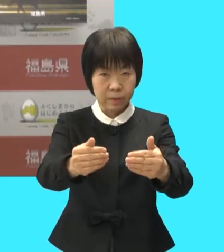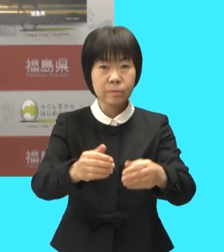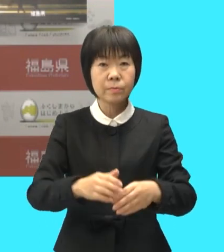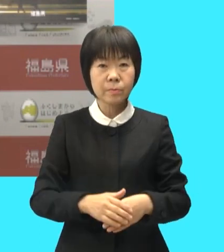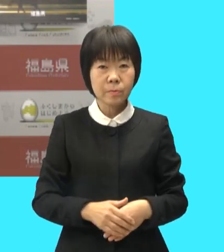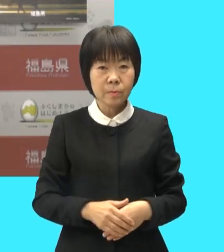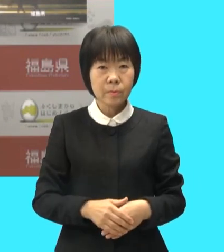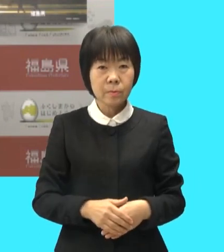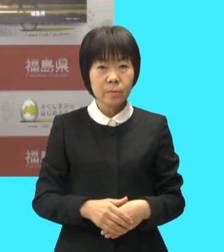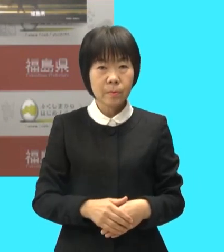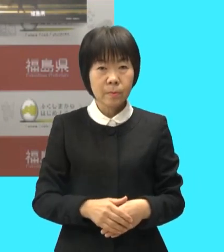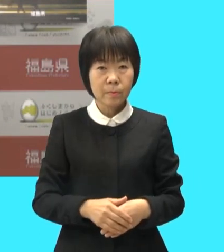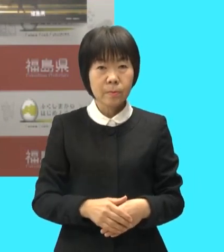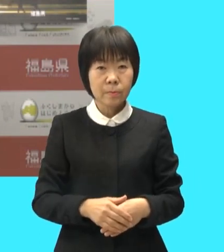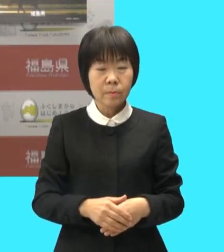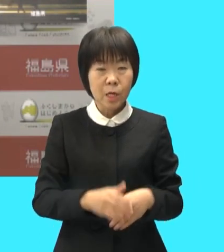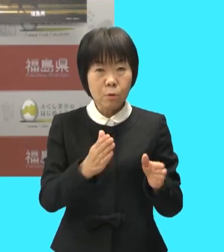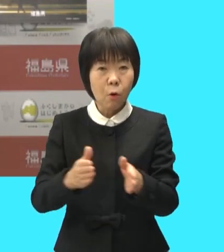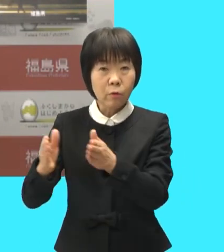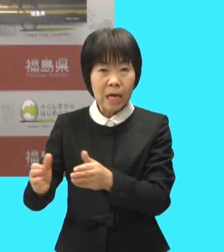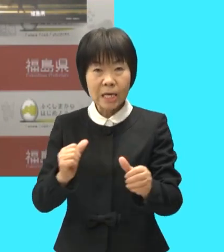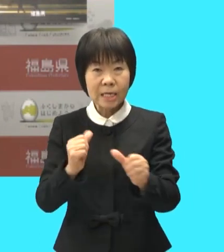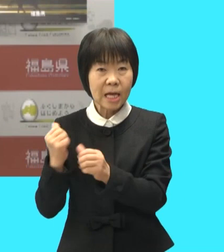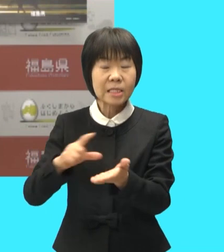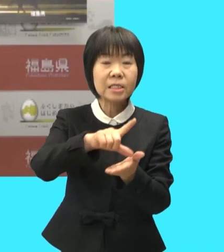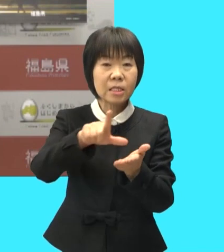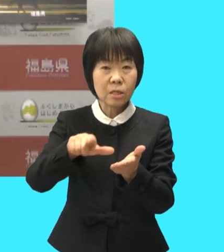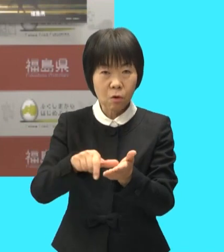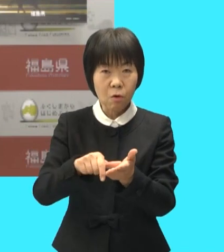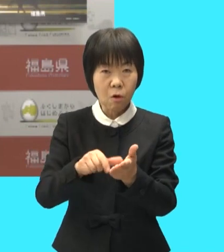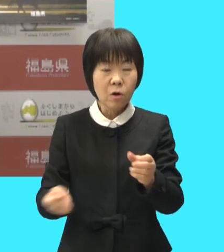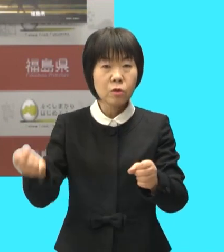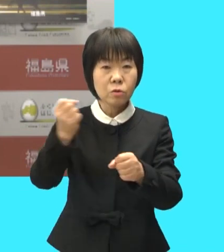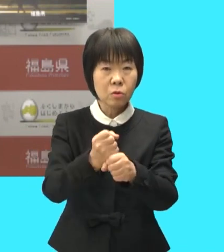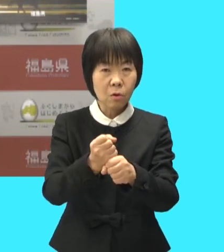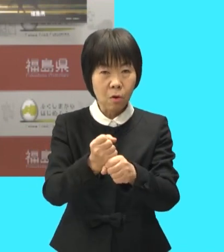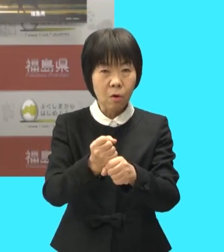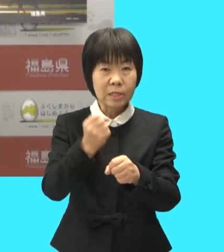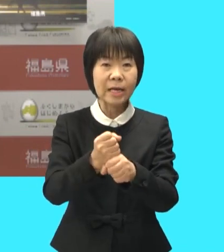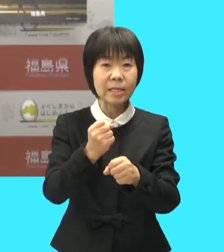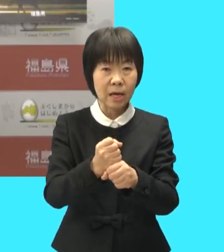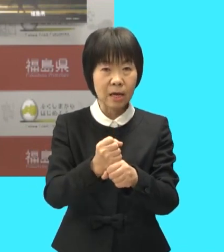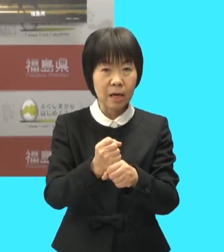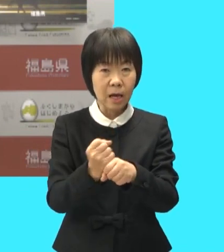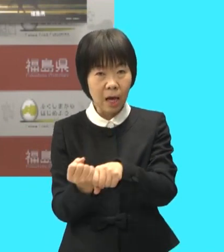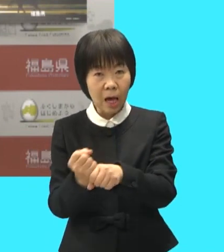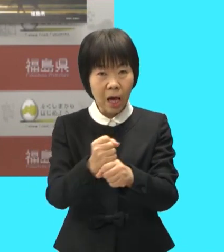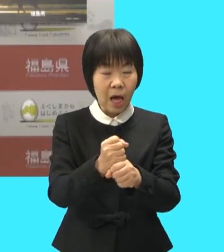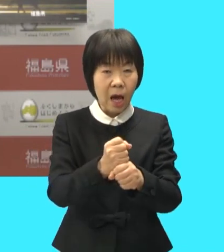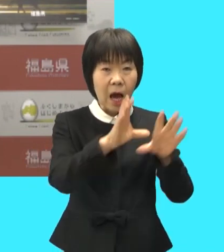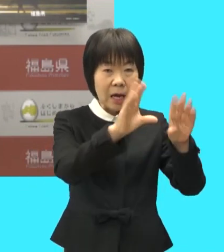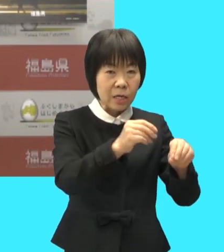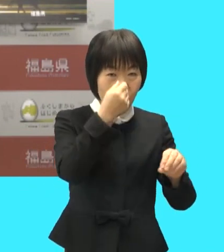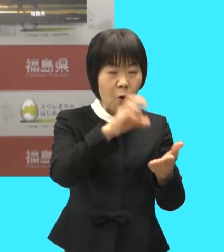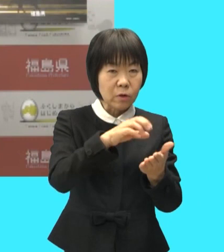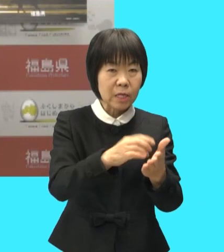てまいりました。一方で避難地域の復興再生、廃炉汚染水